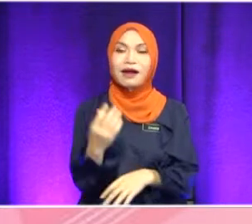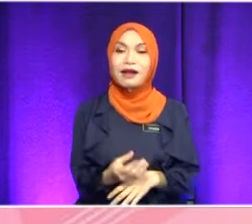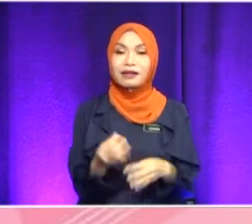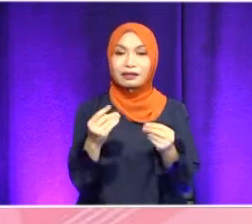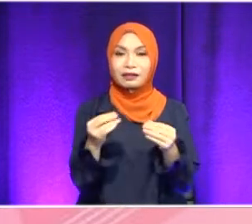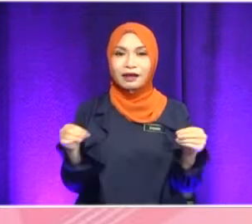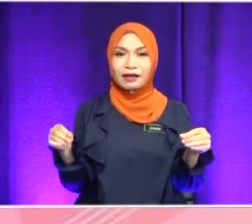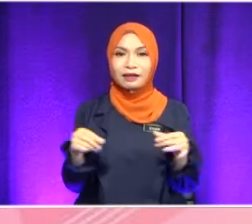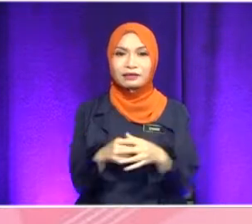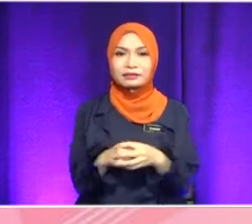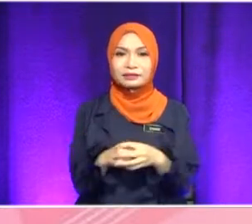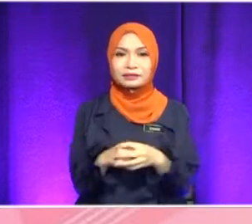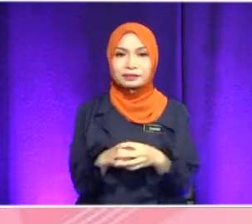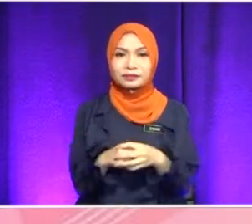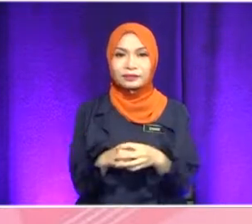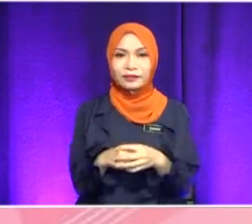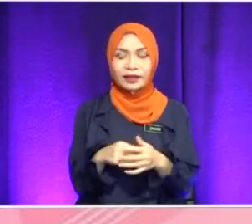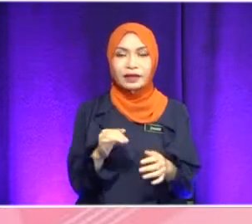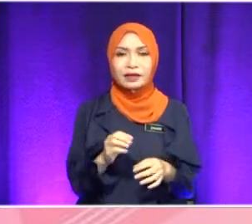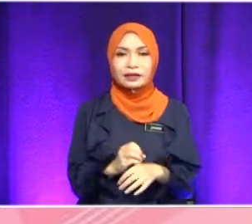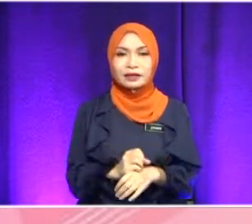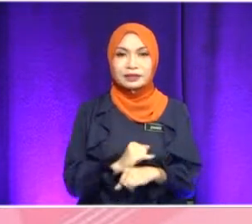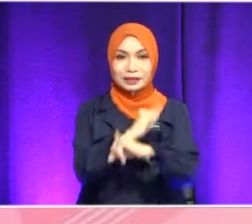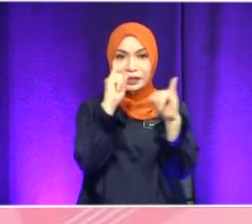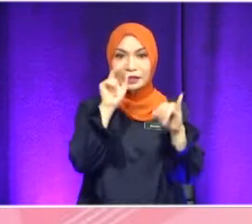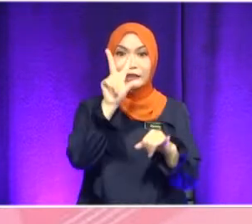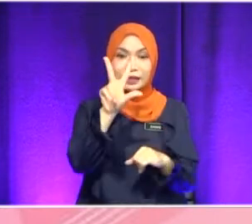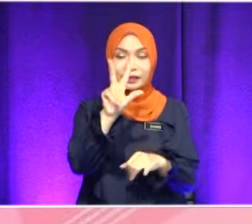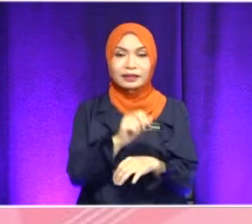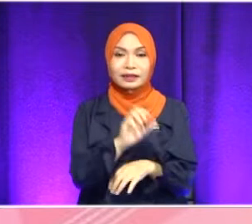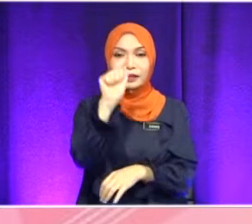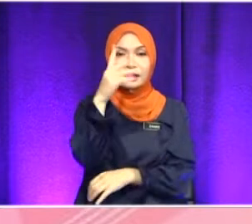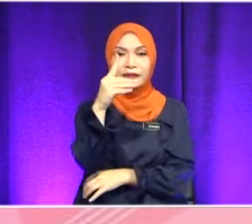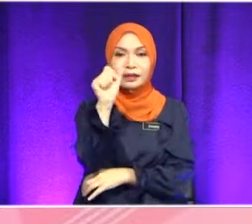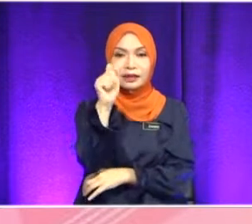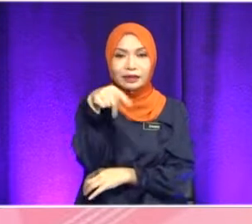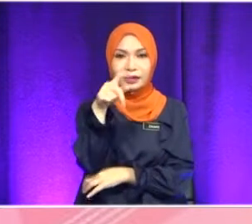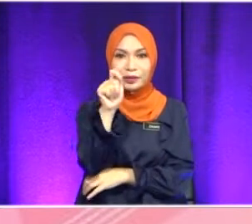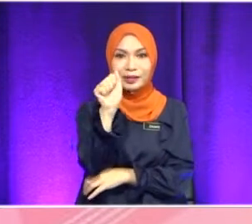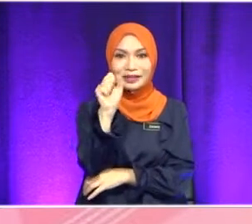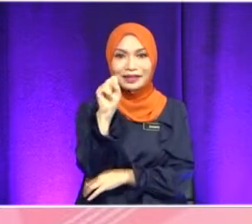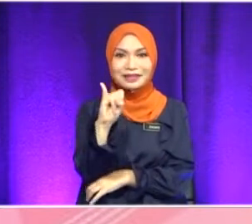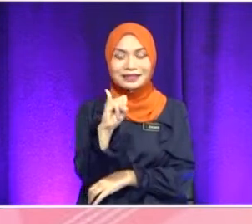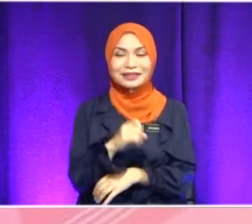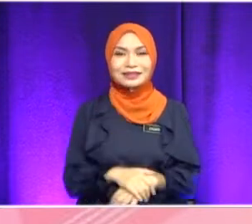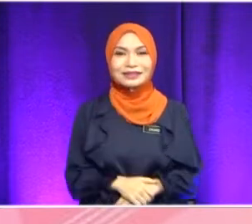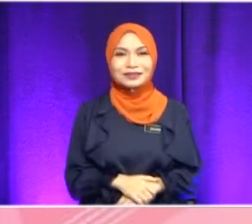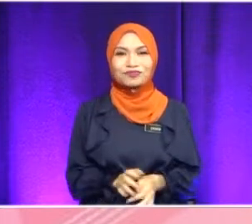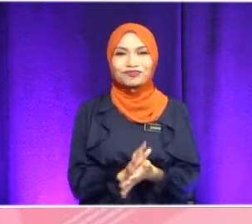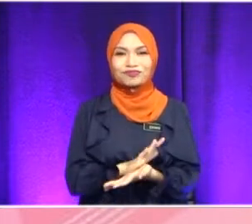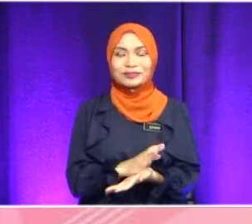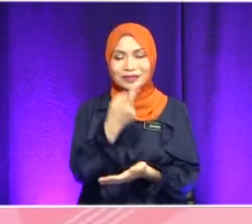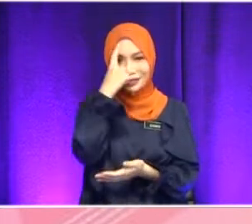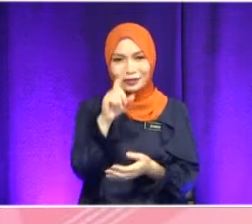tiga adaptasi akar untuk menyerap air daripada tanah jadi untuk soalan esei marka yang diberi adalah agak tinggi juga